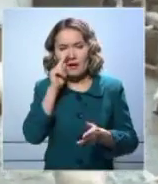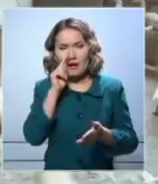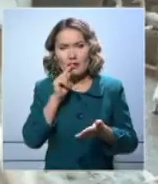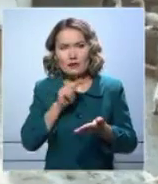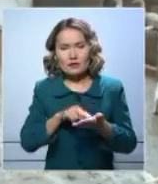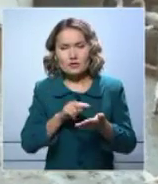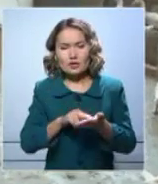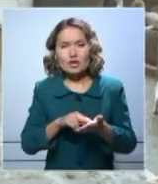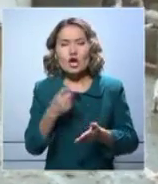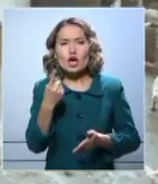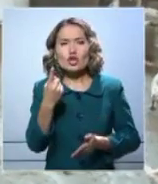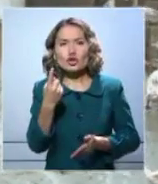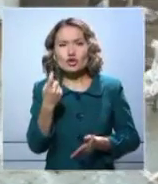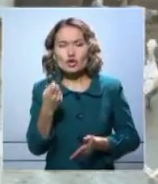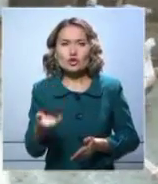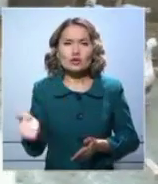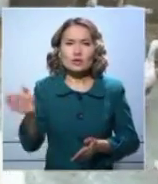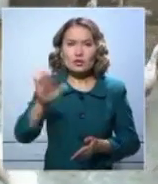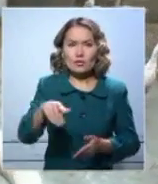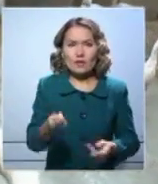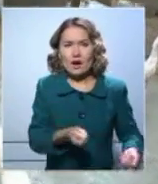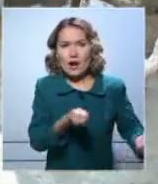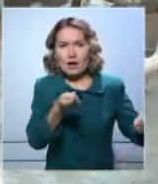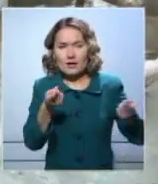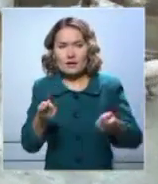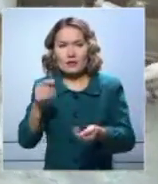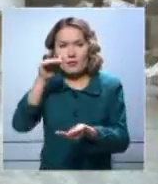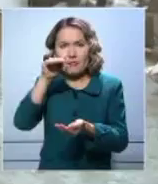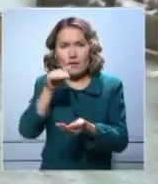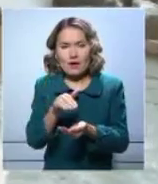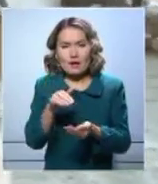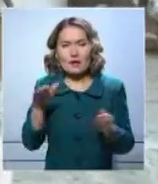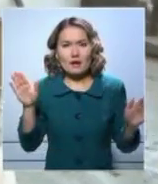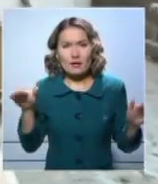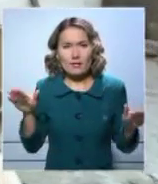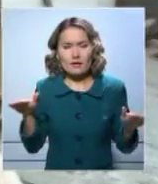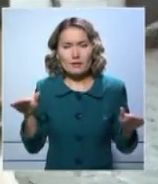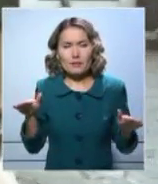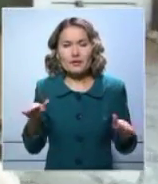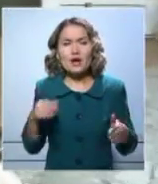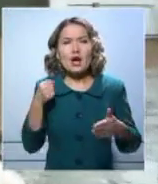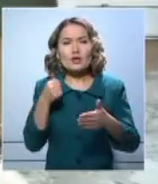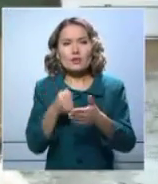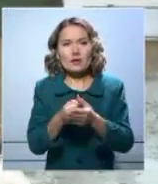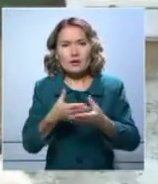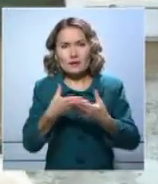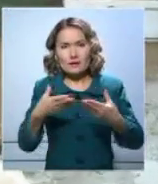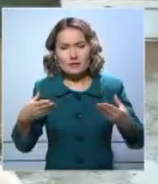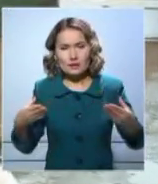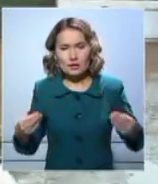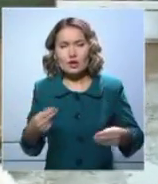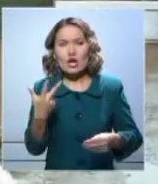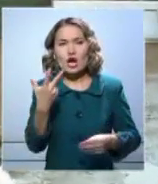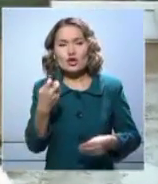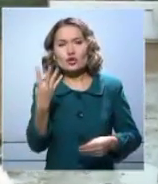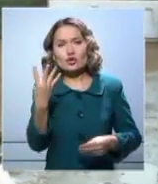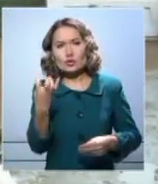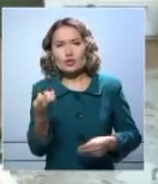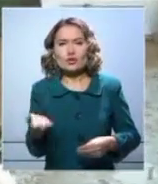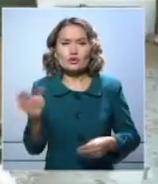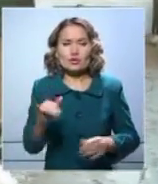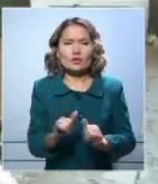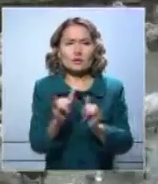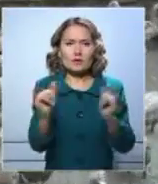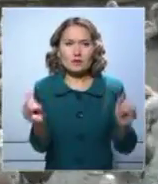Осындан 100 басын алып келгенбіз. Құдай қаласа көктемге дейін осыны 300-400 басқа дейін жетсеміз